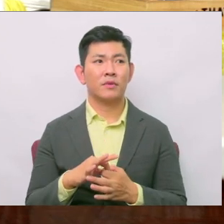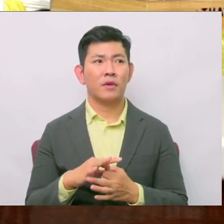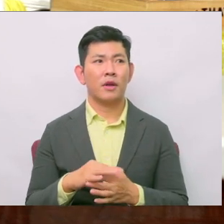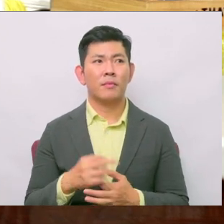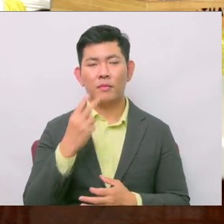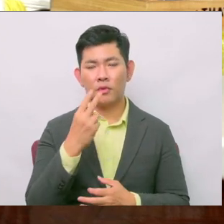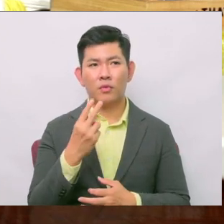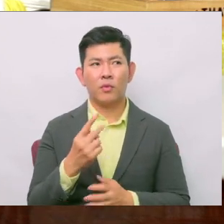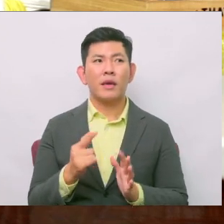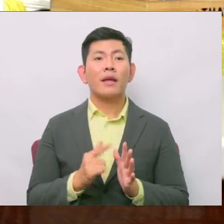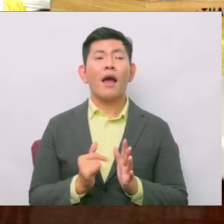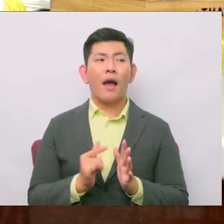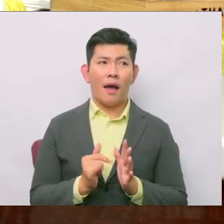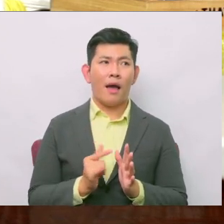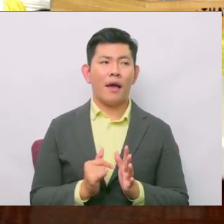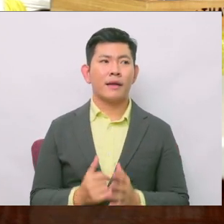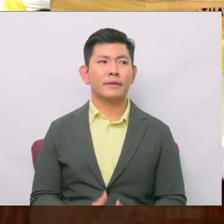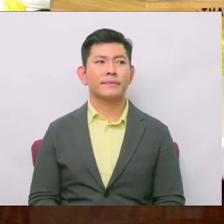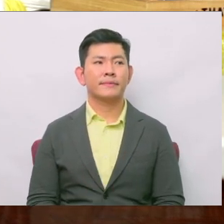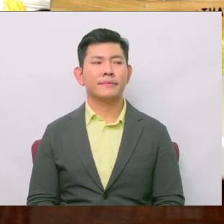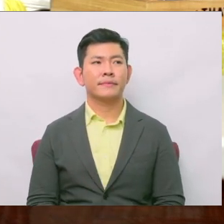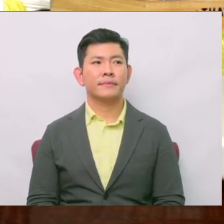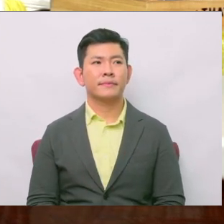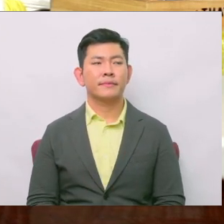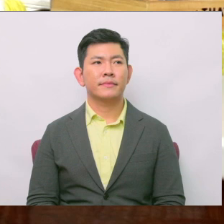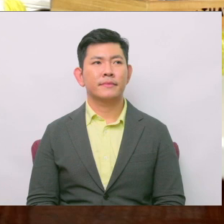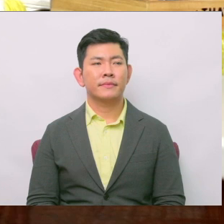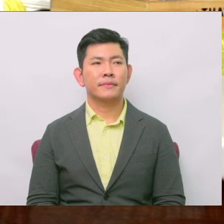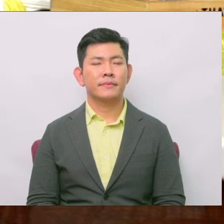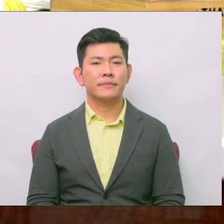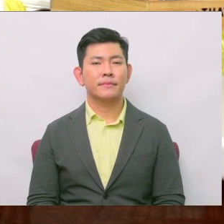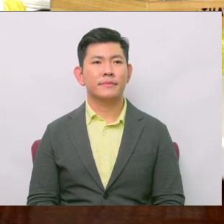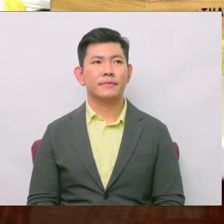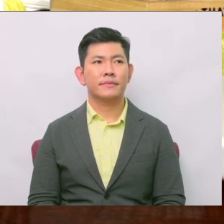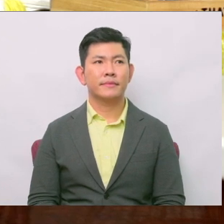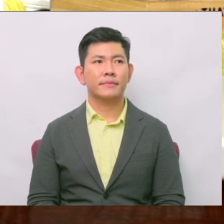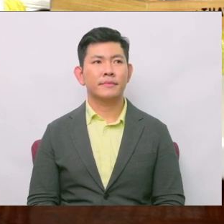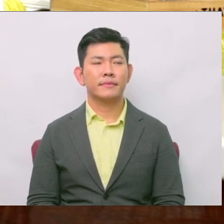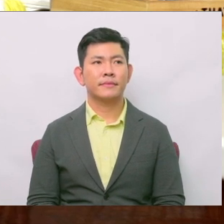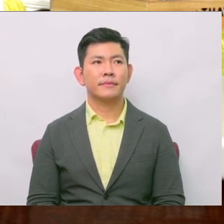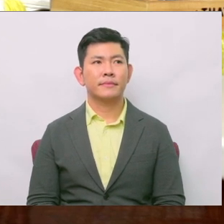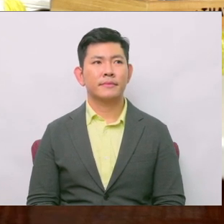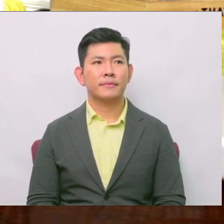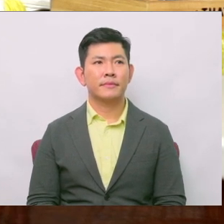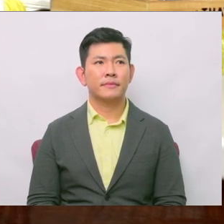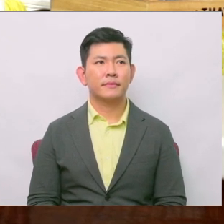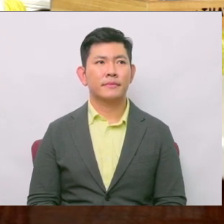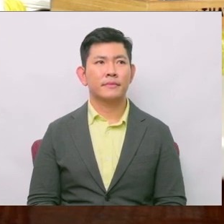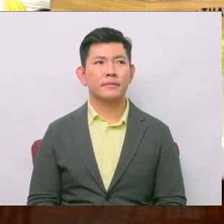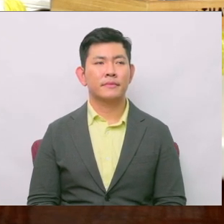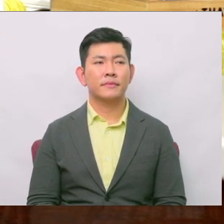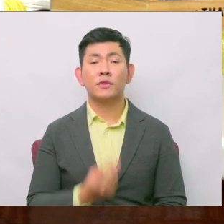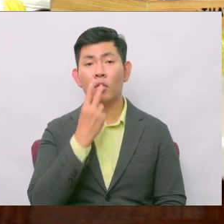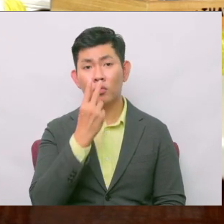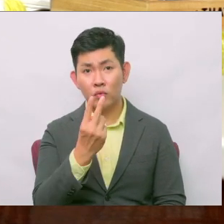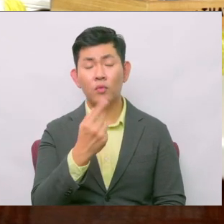า ใช่ค่ะ นะคะก็ขึ้นอยู่กับ เป้าหมายวัตถุประส